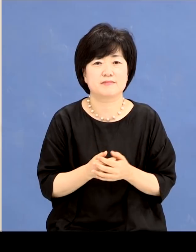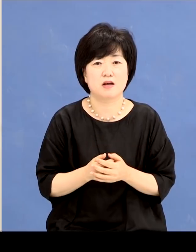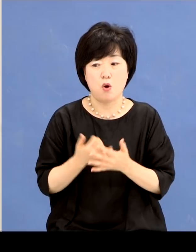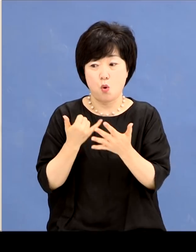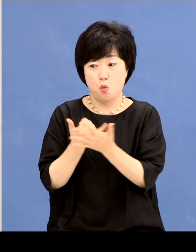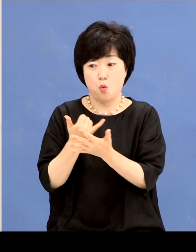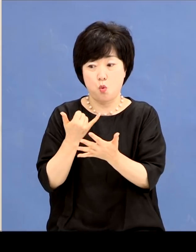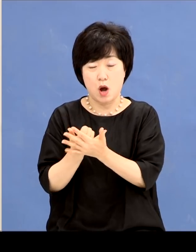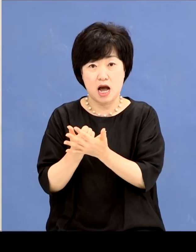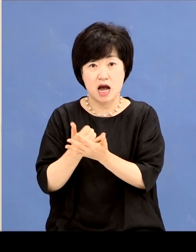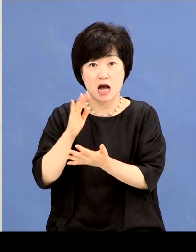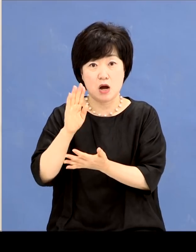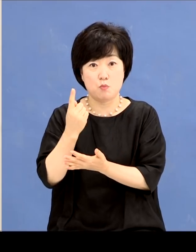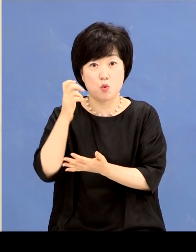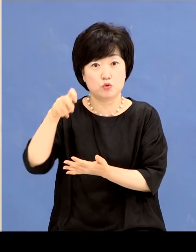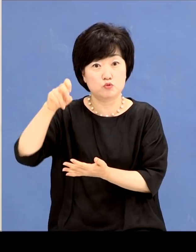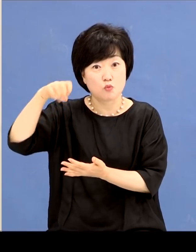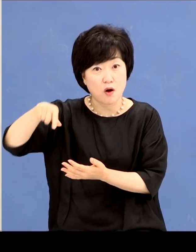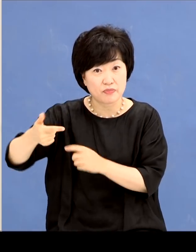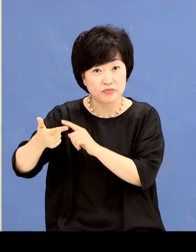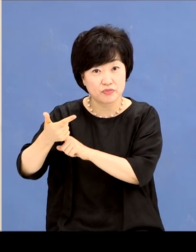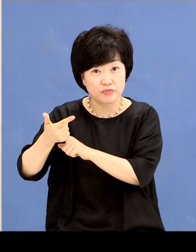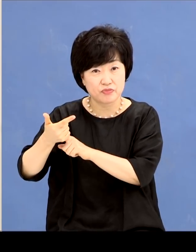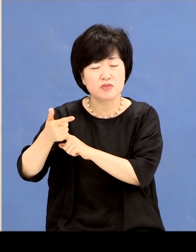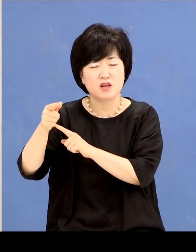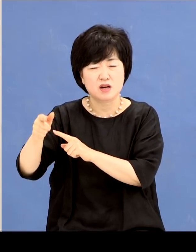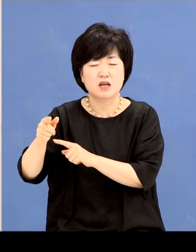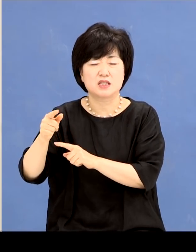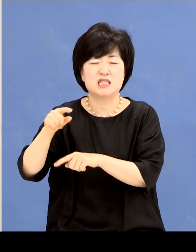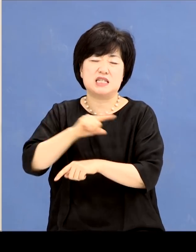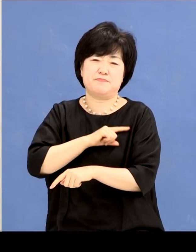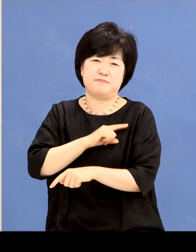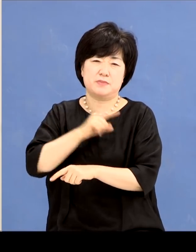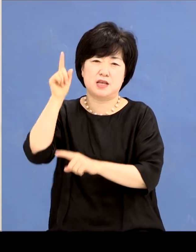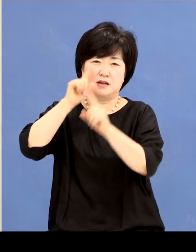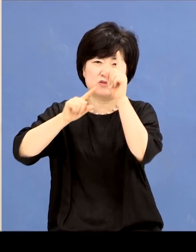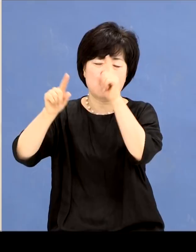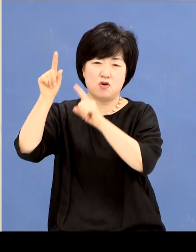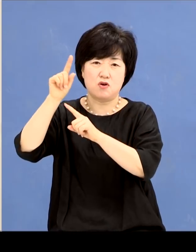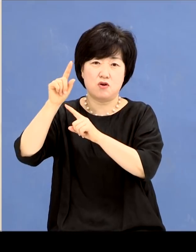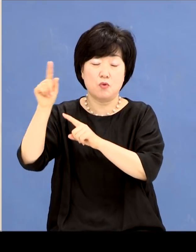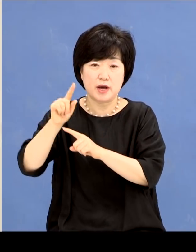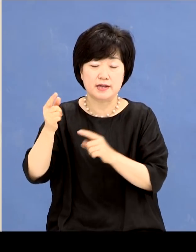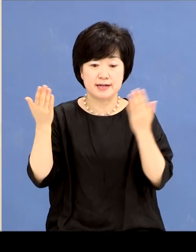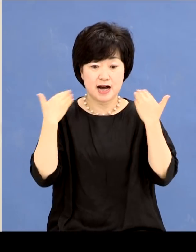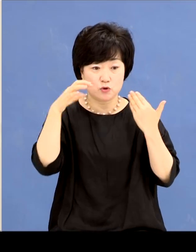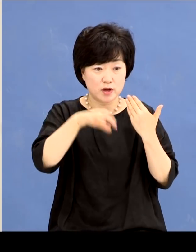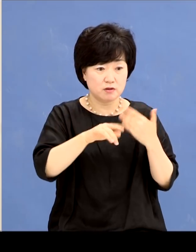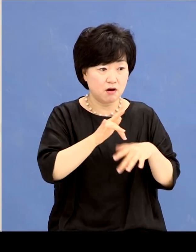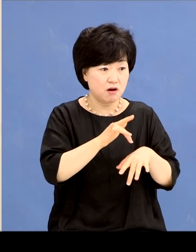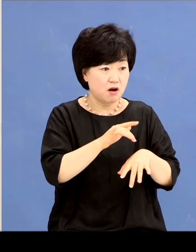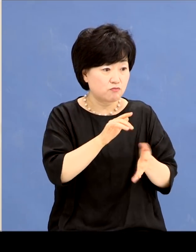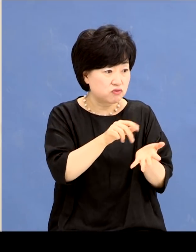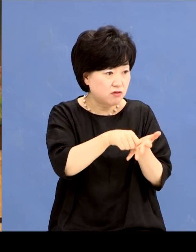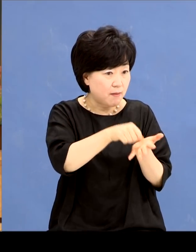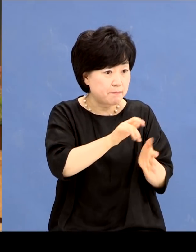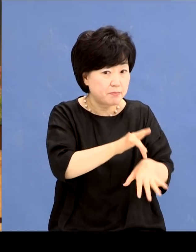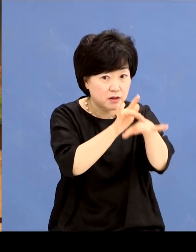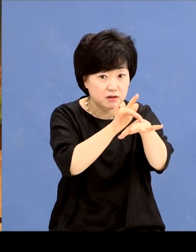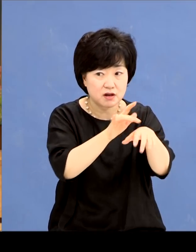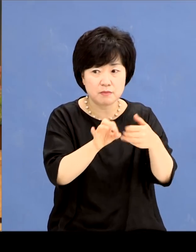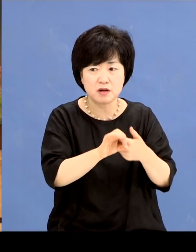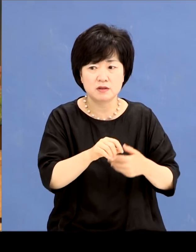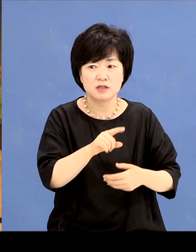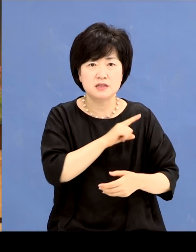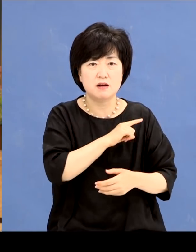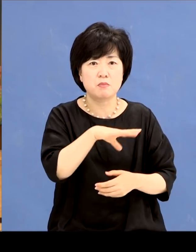단어, 보육원이라는 단어로 굉장히 많은 상처들을 받아요. 그렇겠네요. 뭐냐면 학교에서 물건이 없어지면 가장 먼저 지목되는